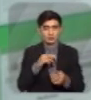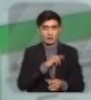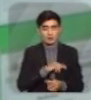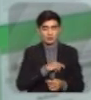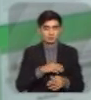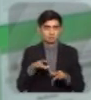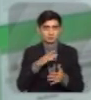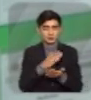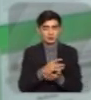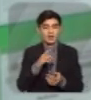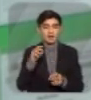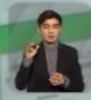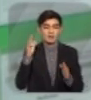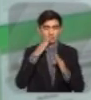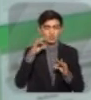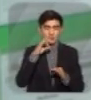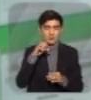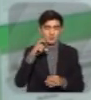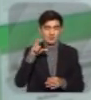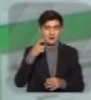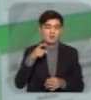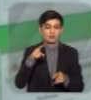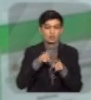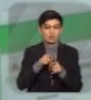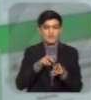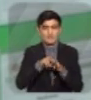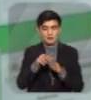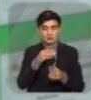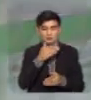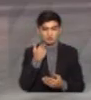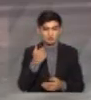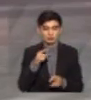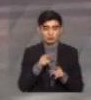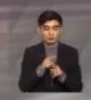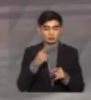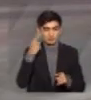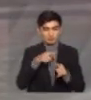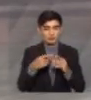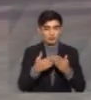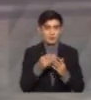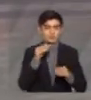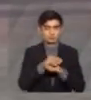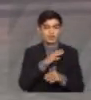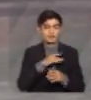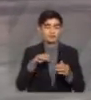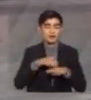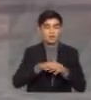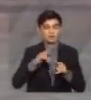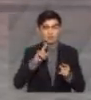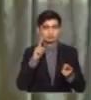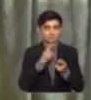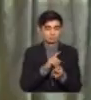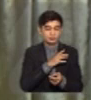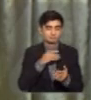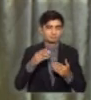істесе, экологиялық залалдарының болуы екіталай. Дегенмен халықпен кездесуге келіп, қоғамдық тыңдау